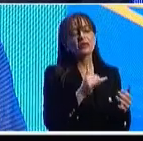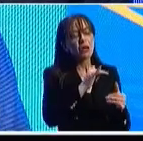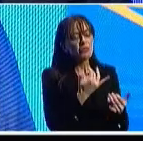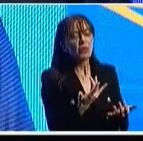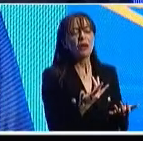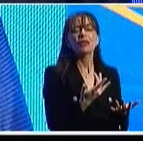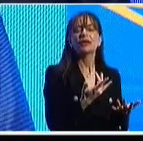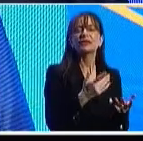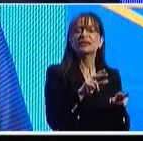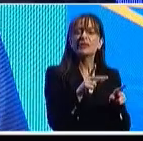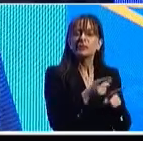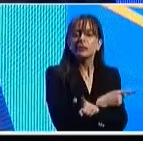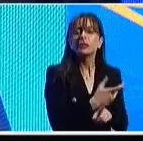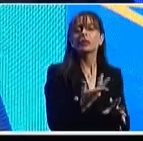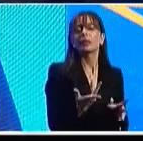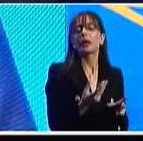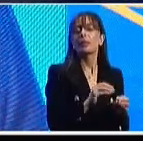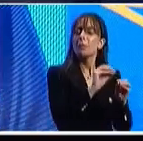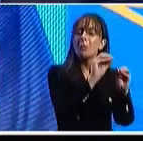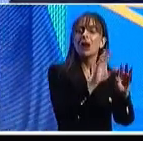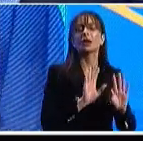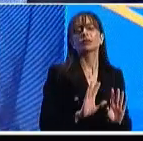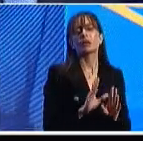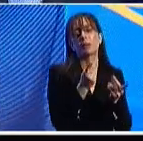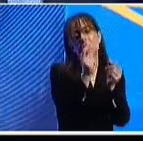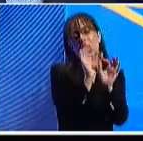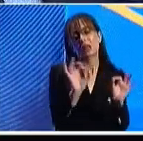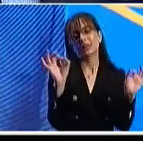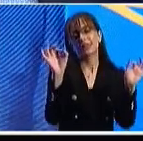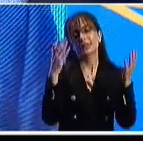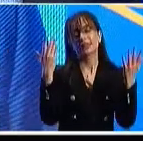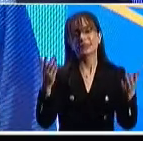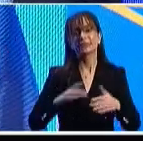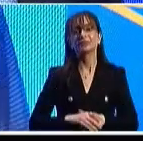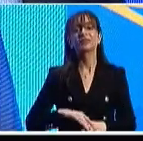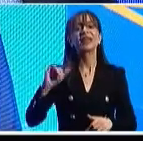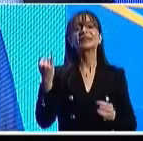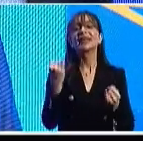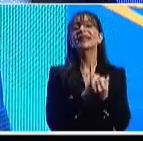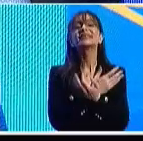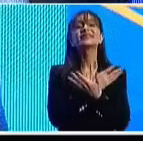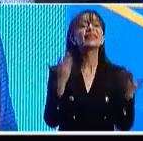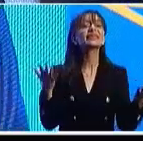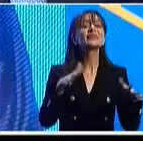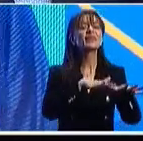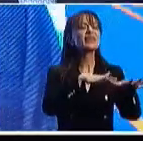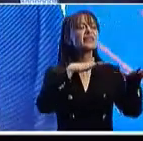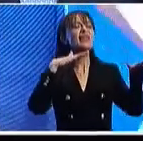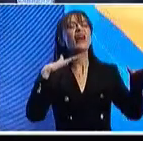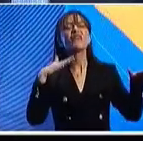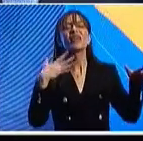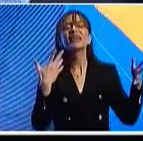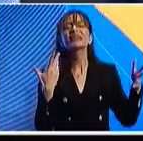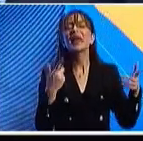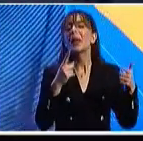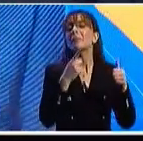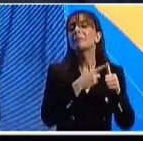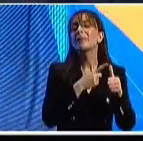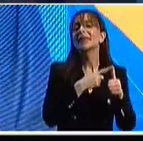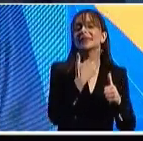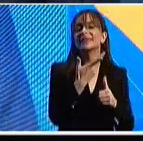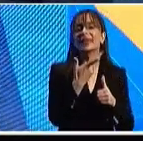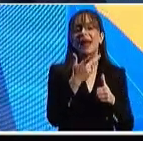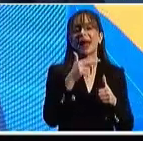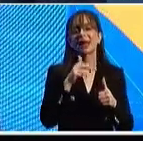saatte bizim alanlarımızı kullanabilecek. Kıymetli kardeşlerim, trafiğin en değerli bileşenlerinden biri de